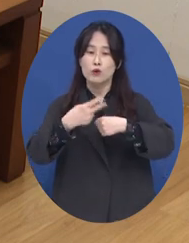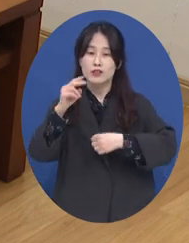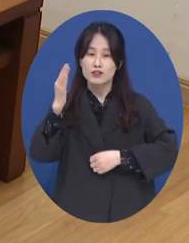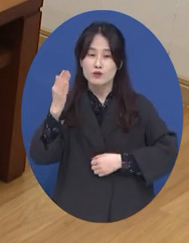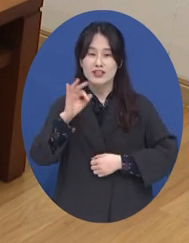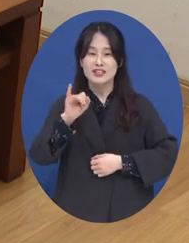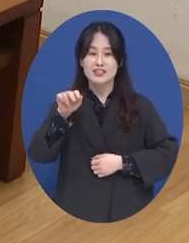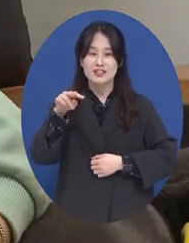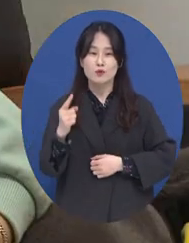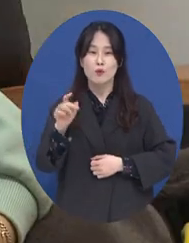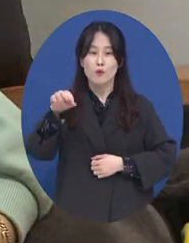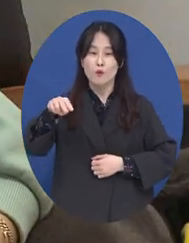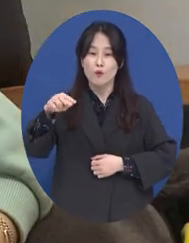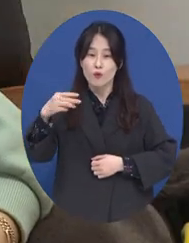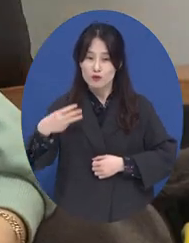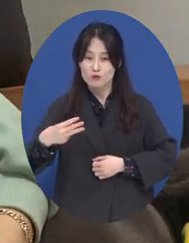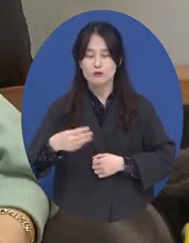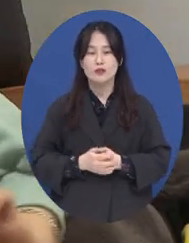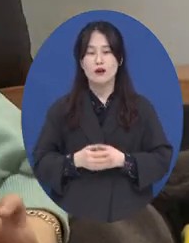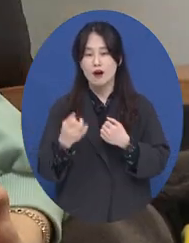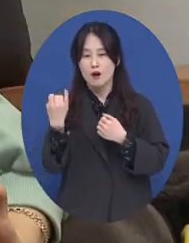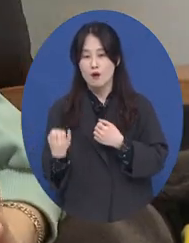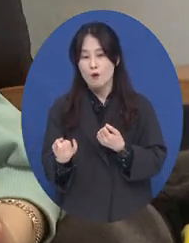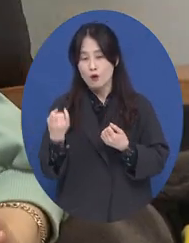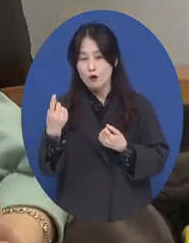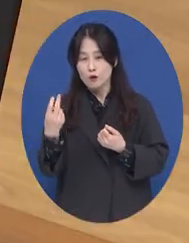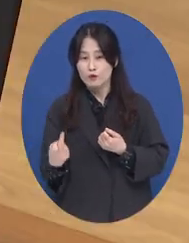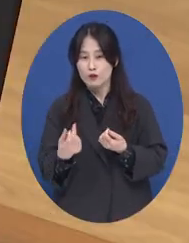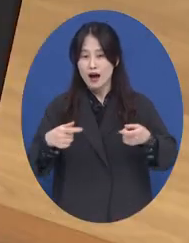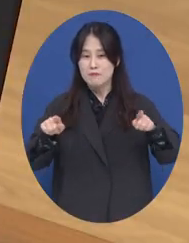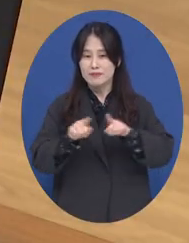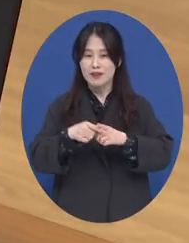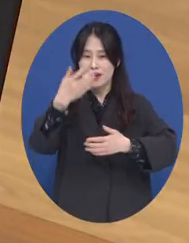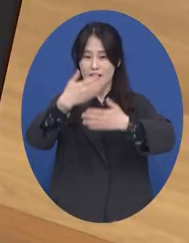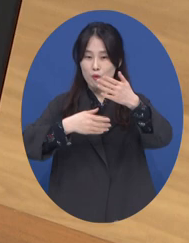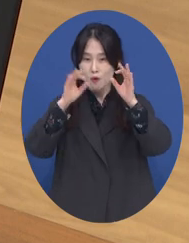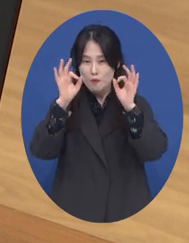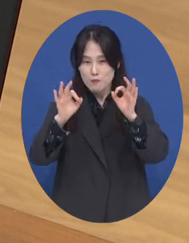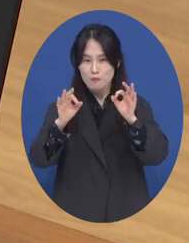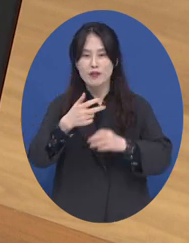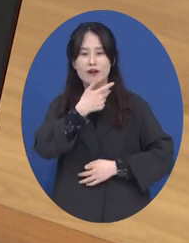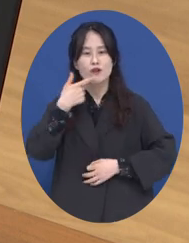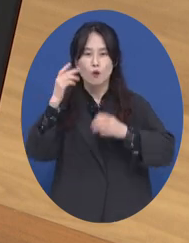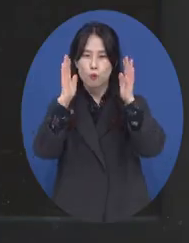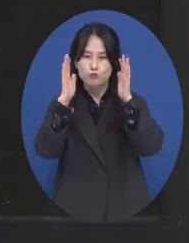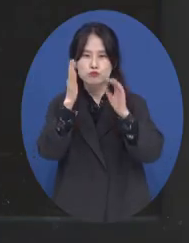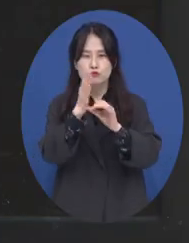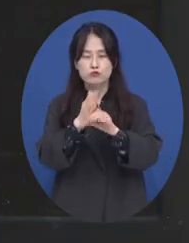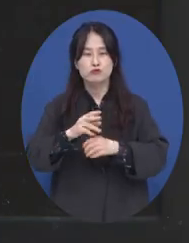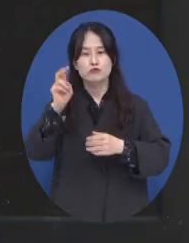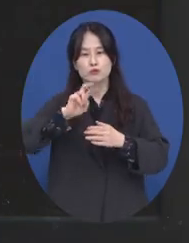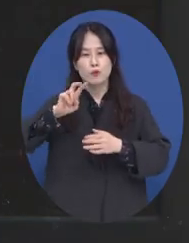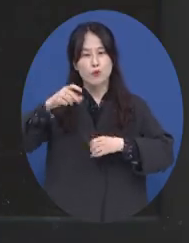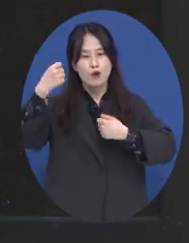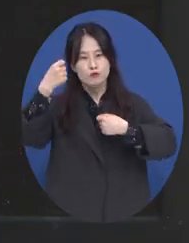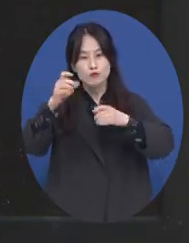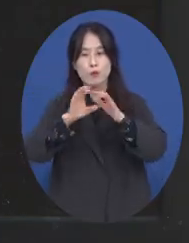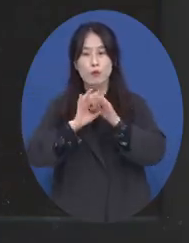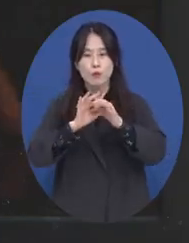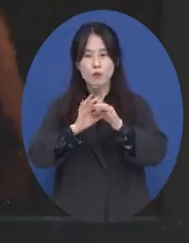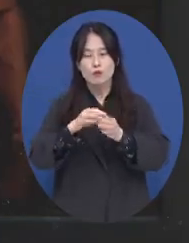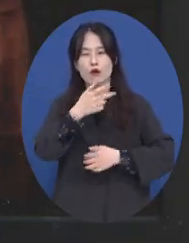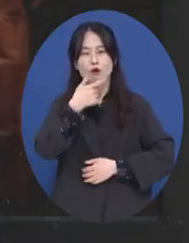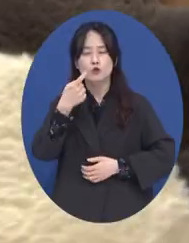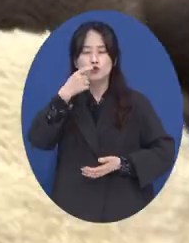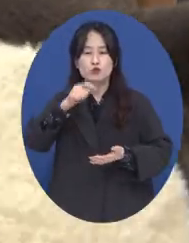2학년이 된 이수 약 동생과 함께 온라인 동영상을 보면서 영어공부를 하고 있습니다 노래와 율동을 통해 영어를